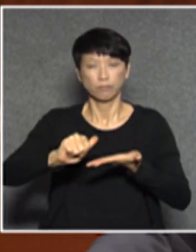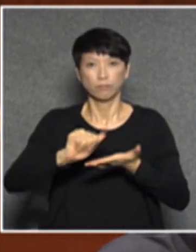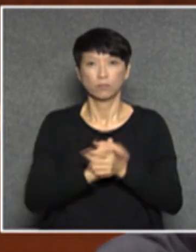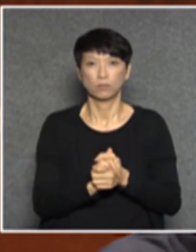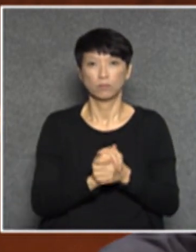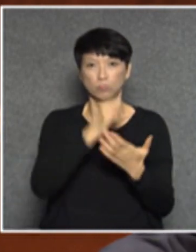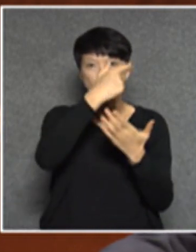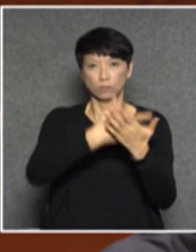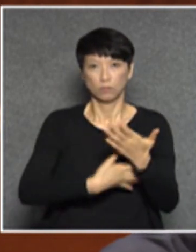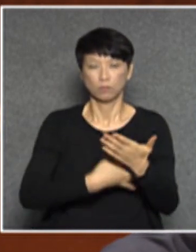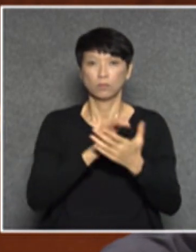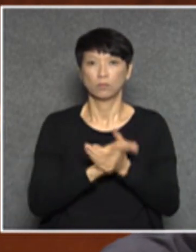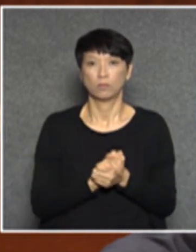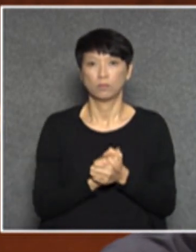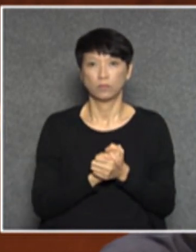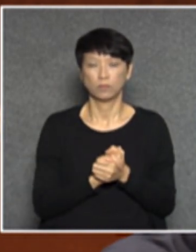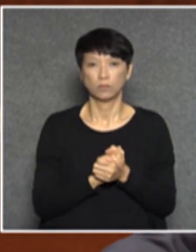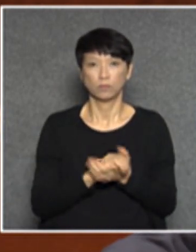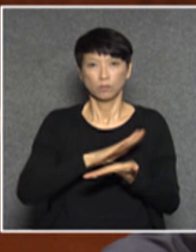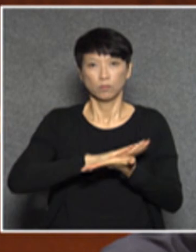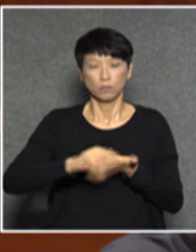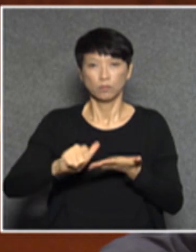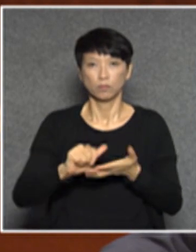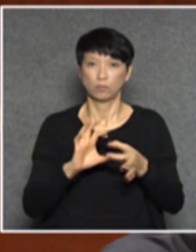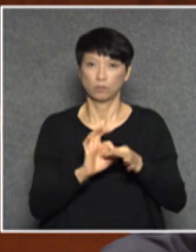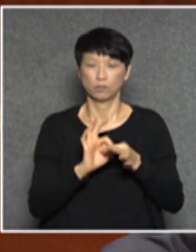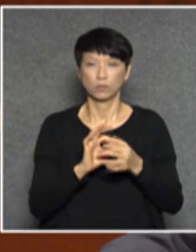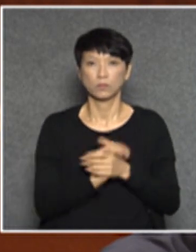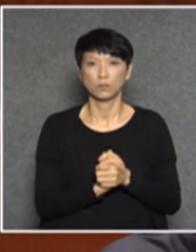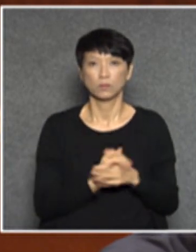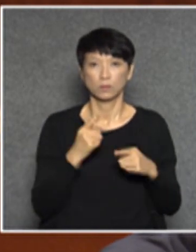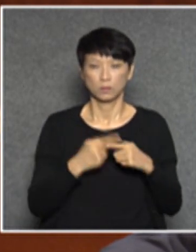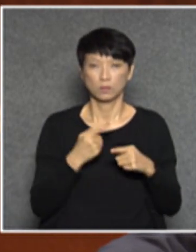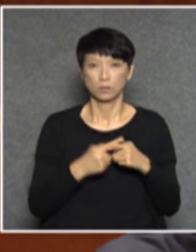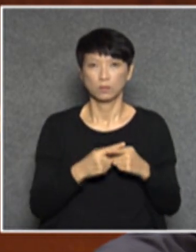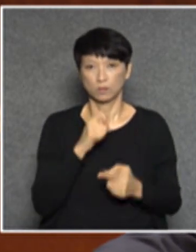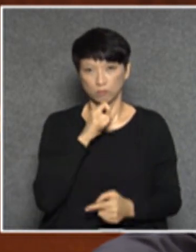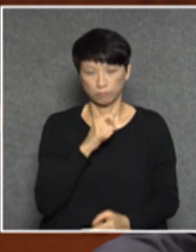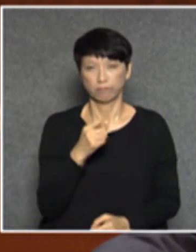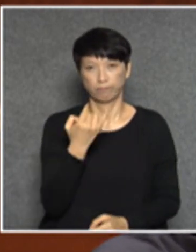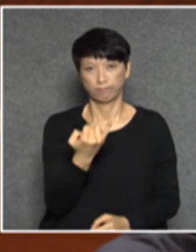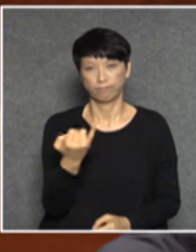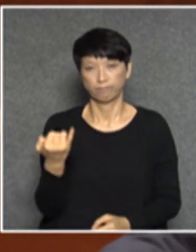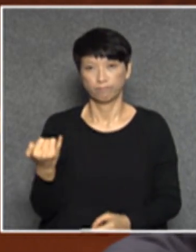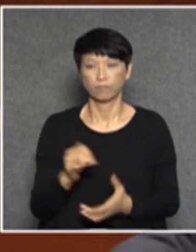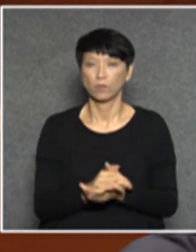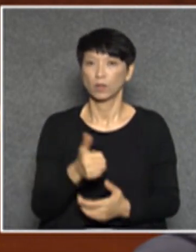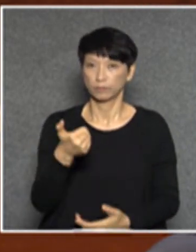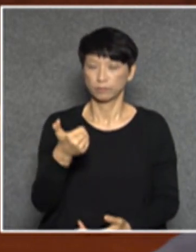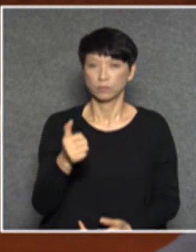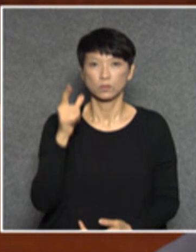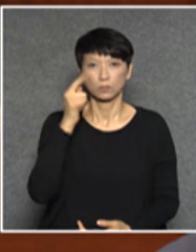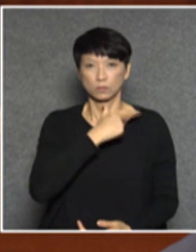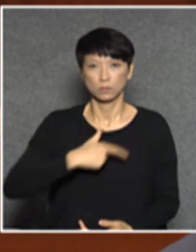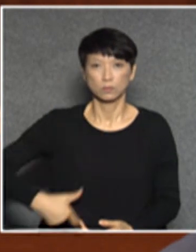潔同埋衛生嘅問題上咧，確實係存在黑點嘅。多謝李慧瓊議員同埋民